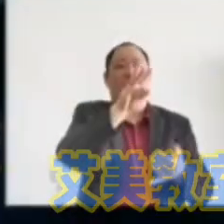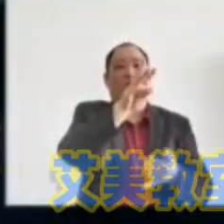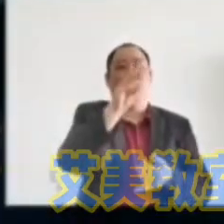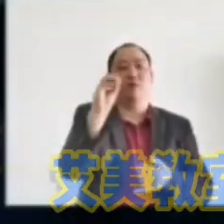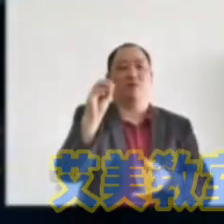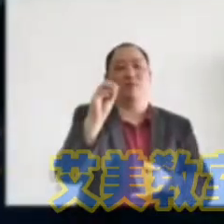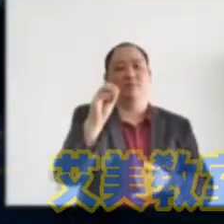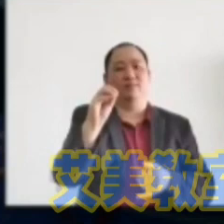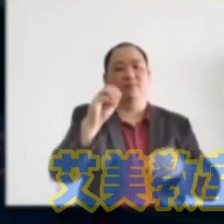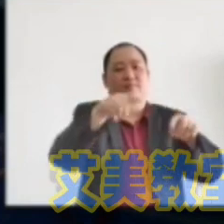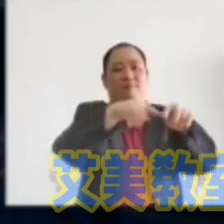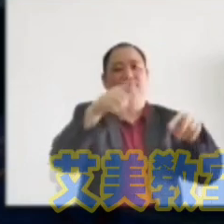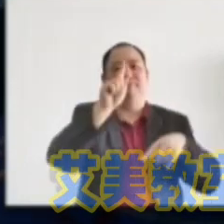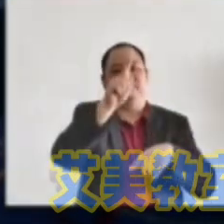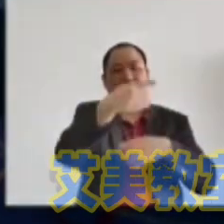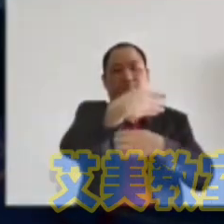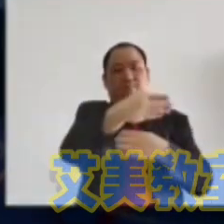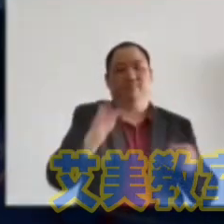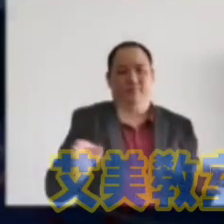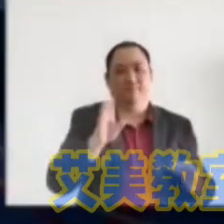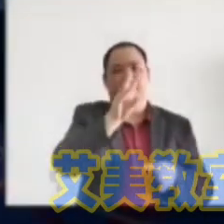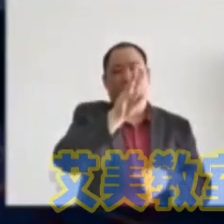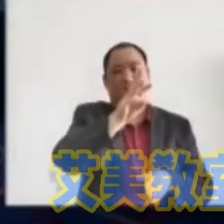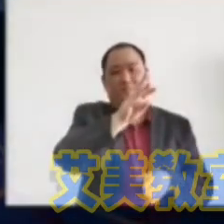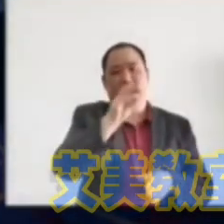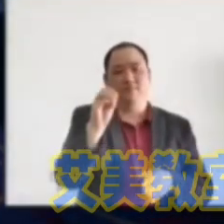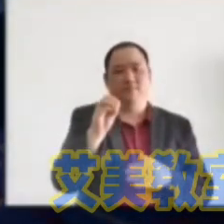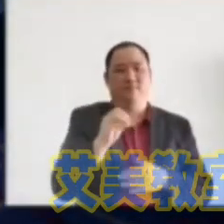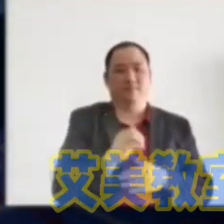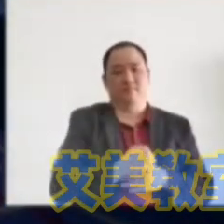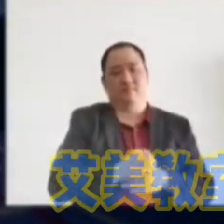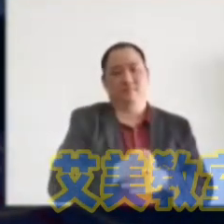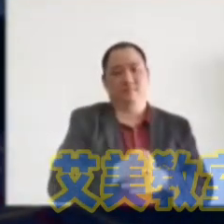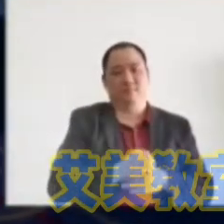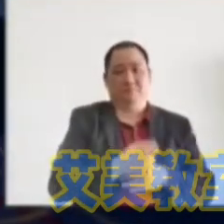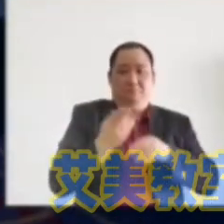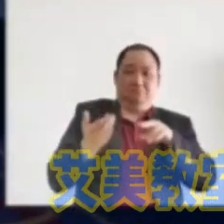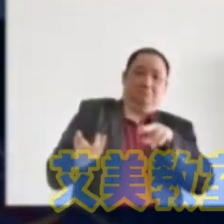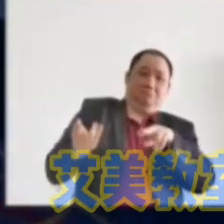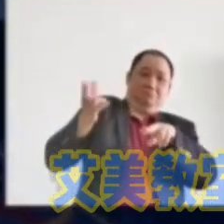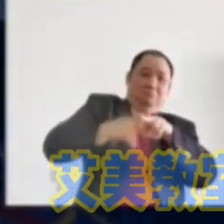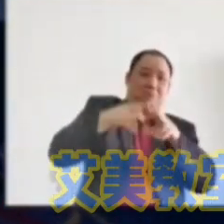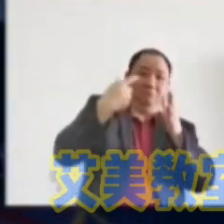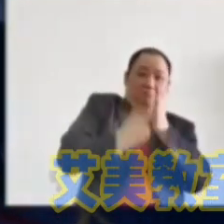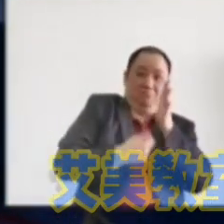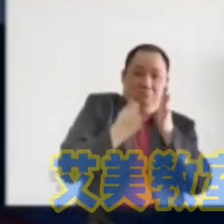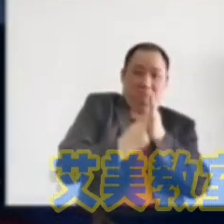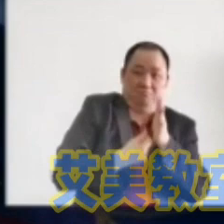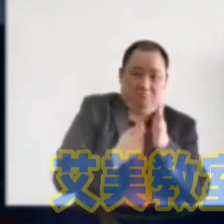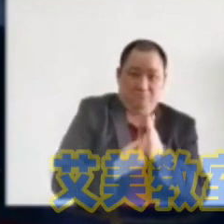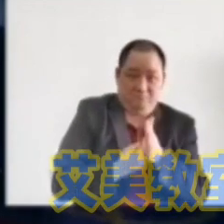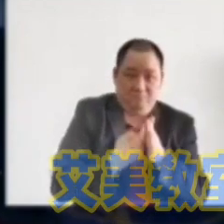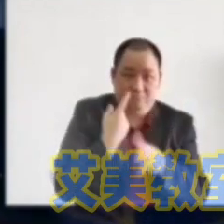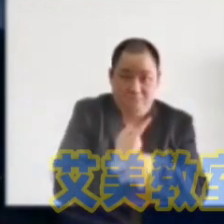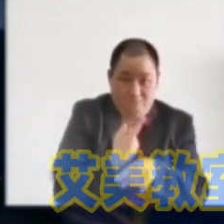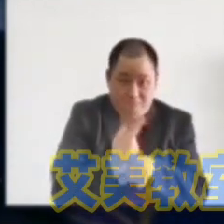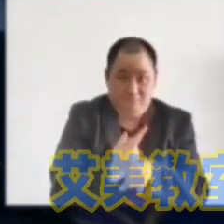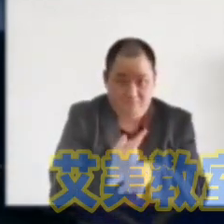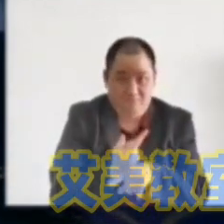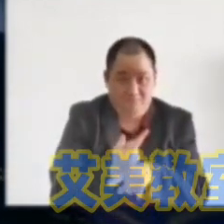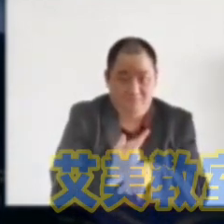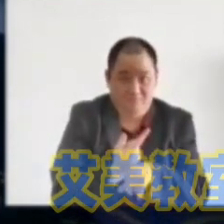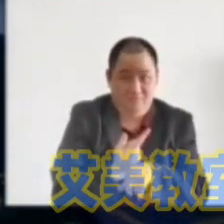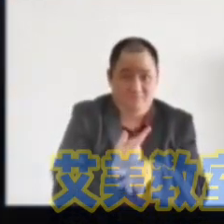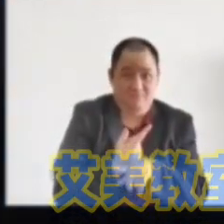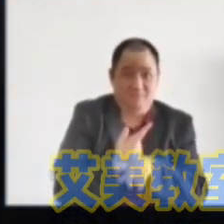的一个包装哎。可是哦，在这11年来啦，如果今天老板哦要起价，可以吗？可以，